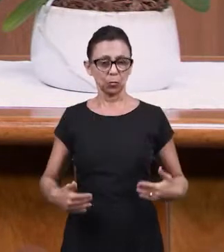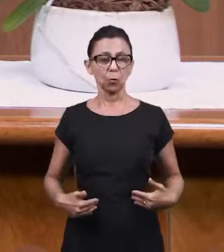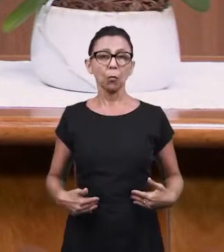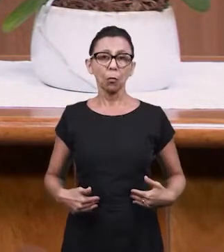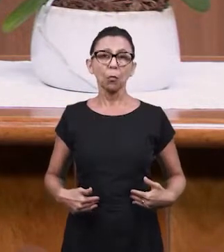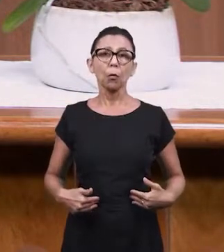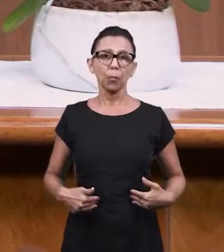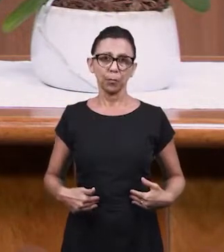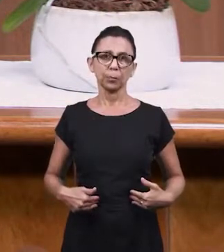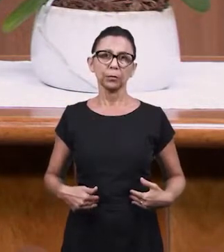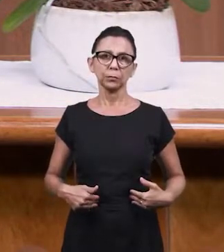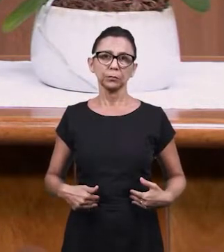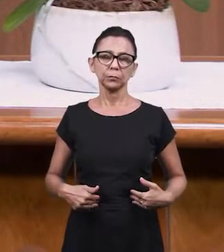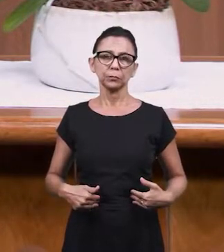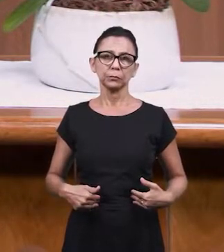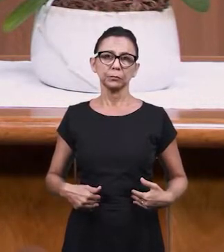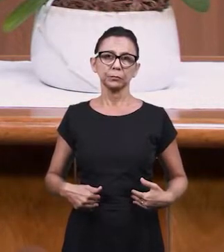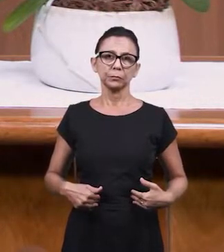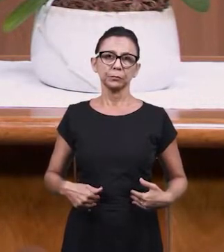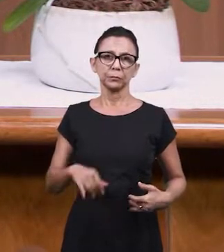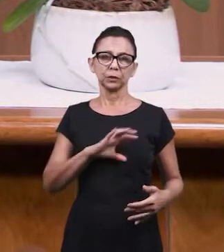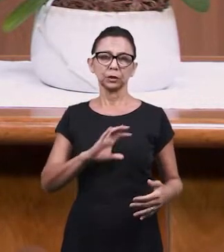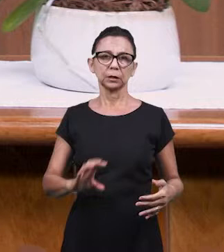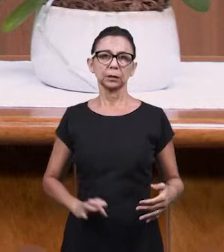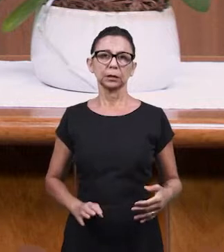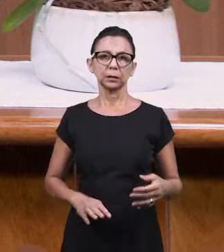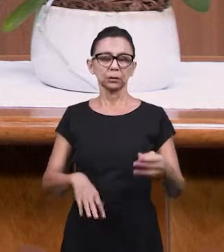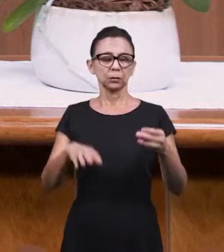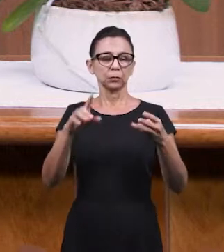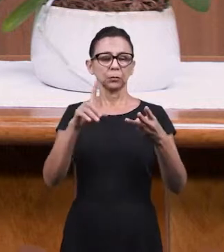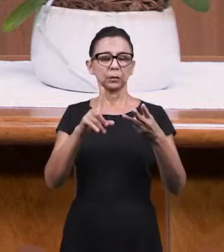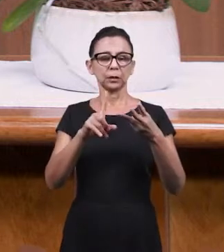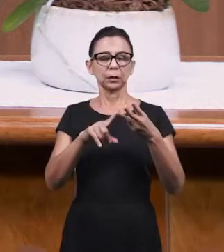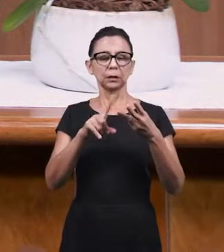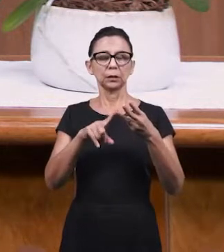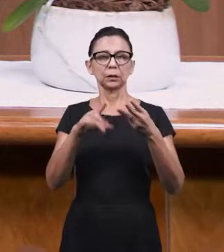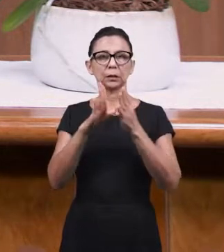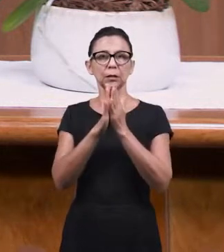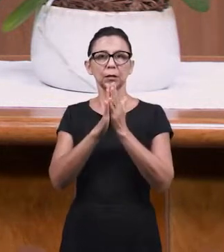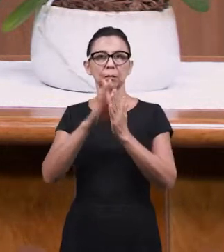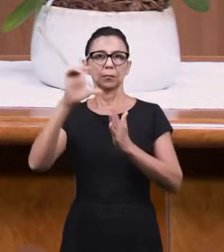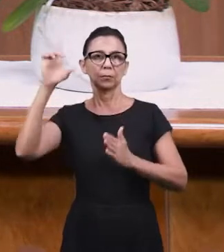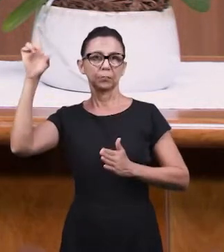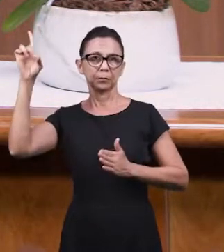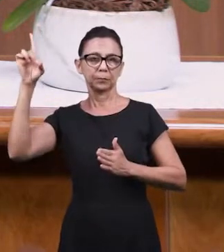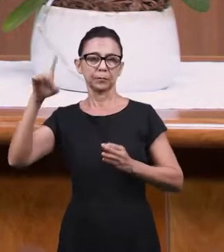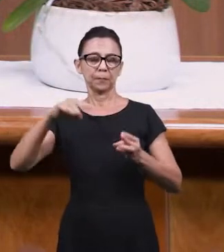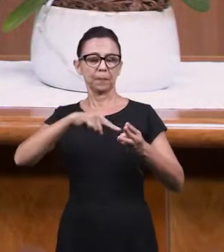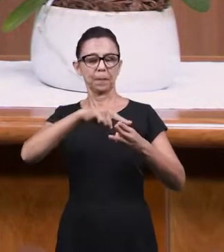la parole et le corps. Le sang, la parole et le corps.